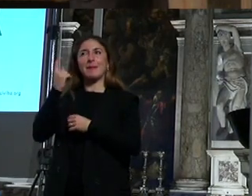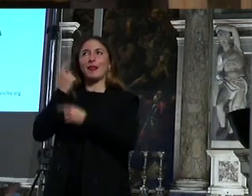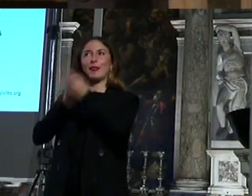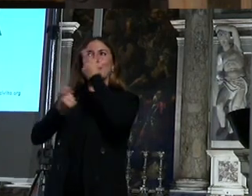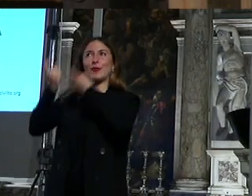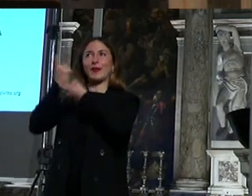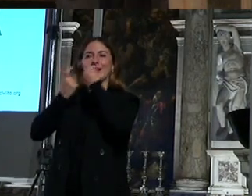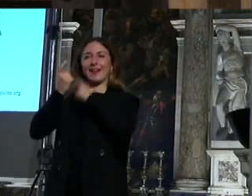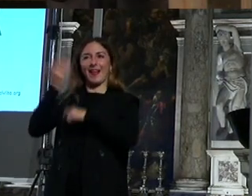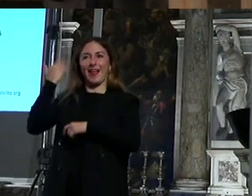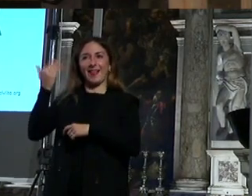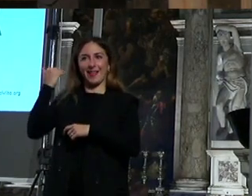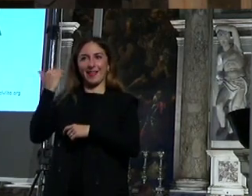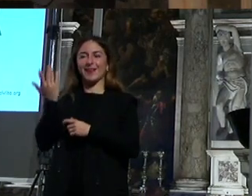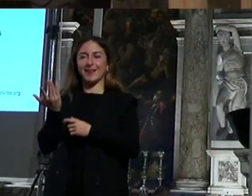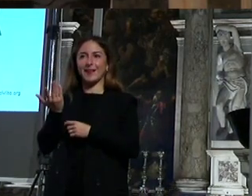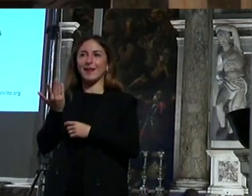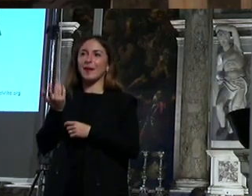fa.